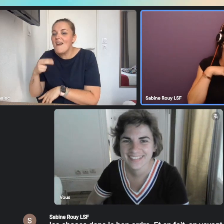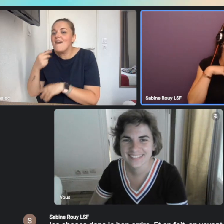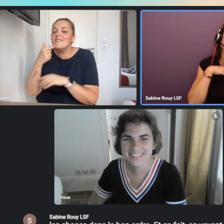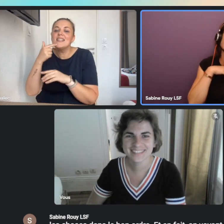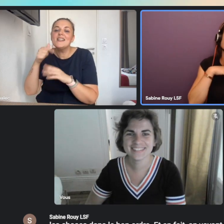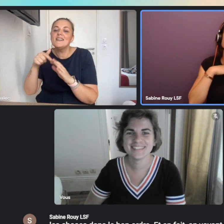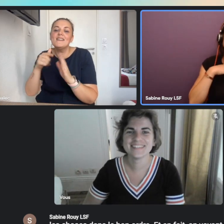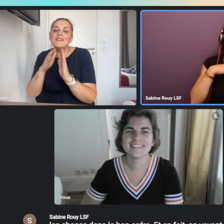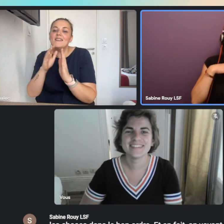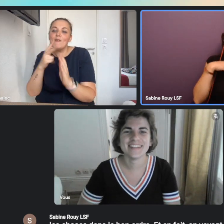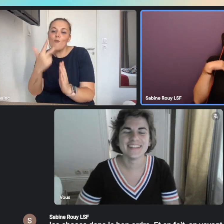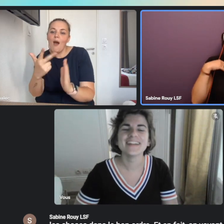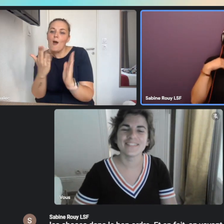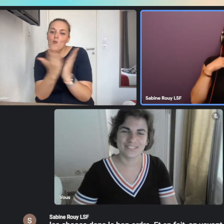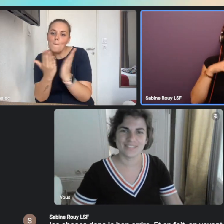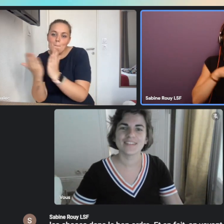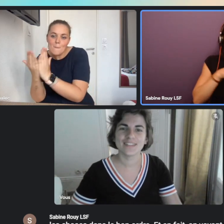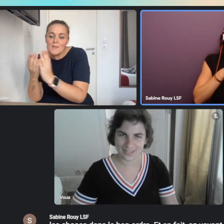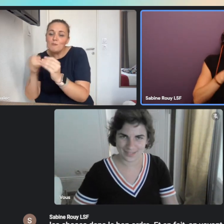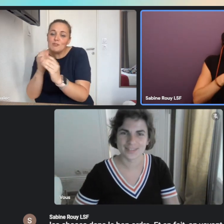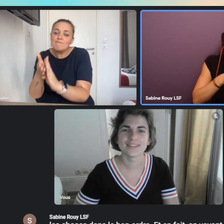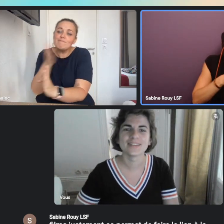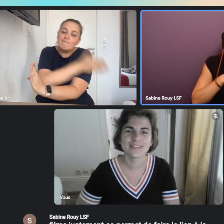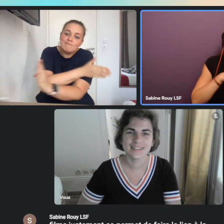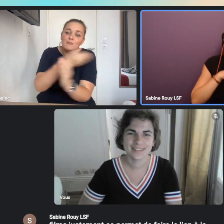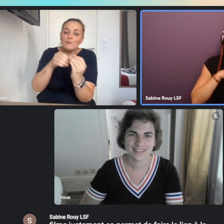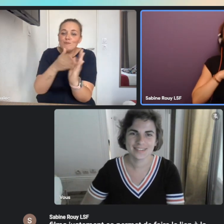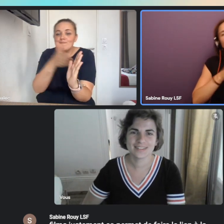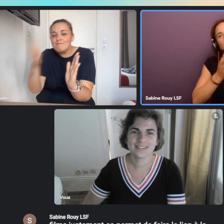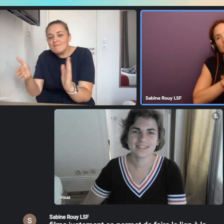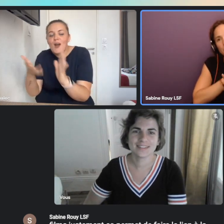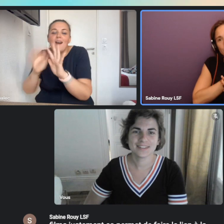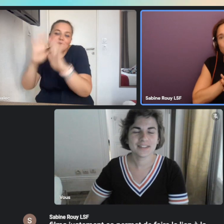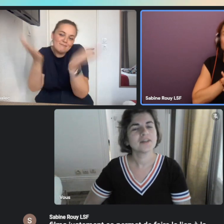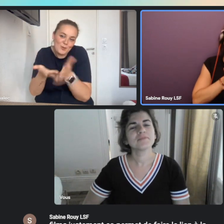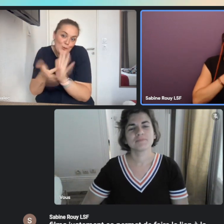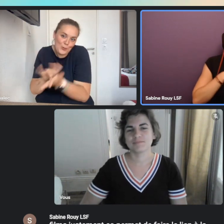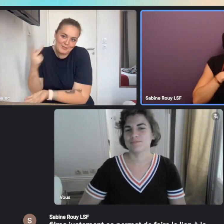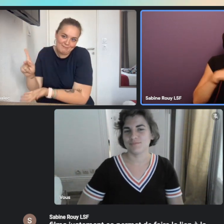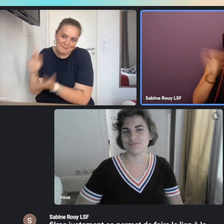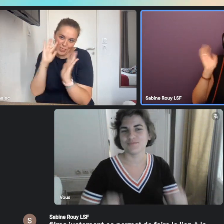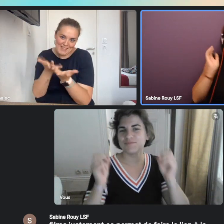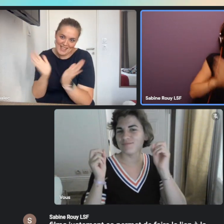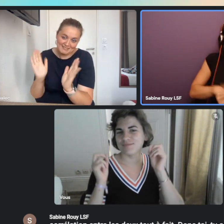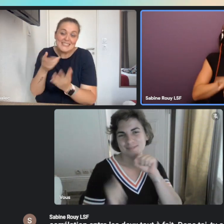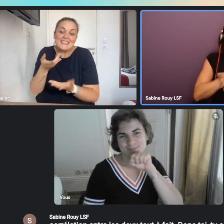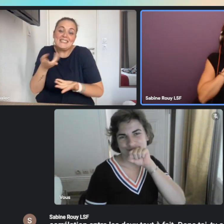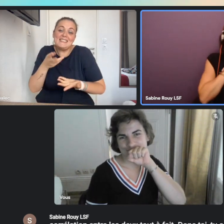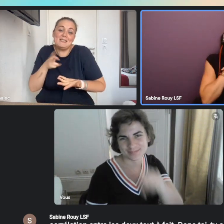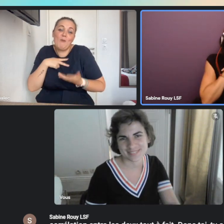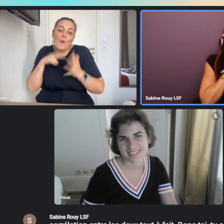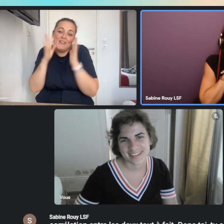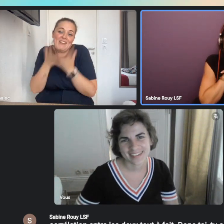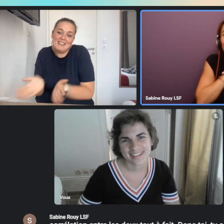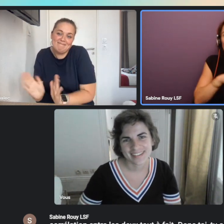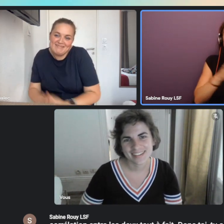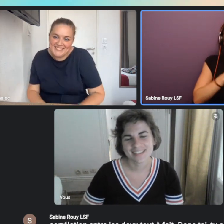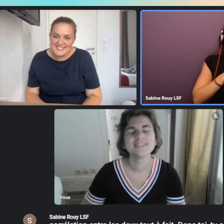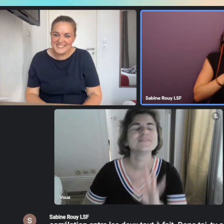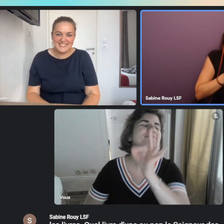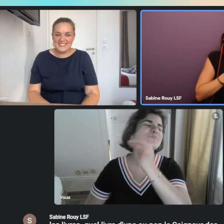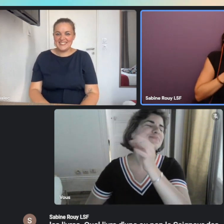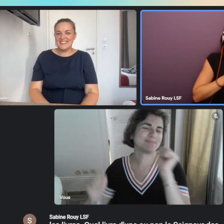L'auteur Tolkien, donc il y a les 3 tomes, il y avait, donc ce qui se passe avant, ce qui se passe après, mais oui, j'ai tout lu, tout son